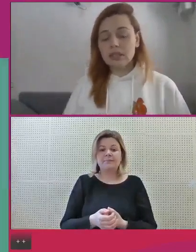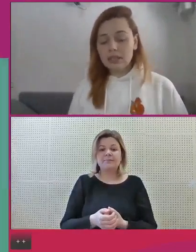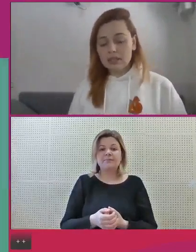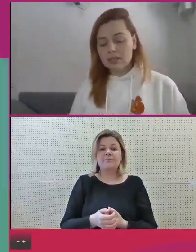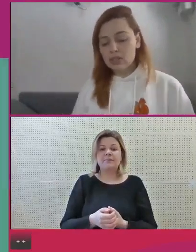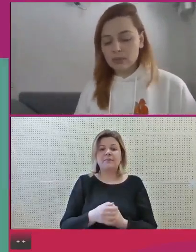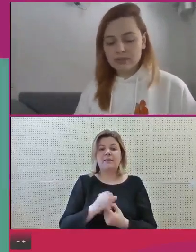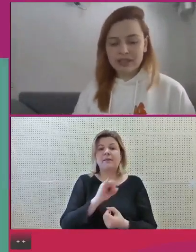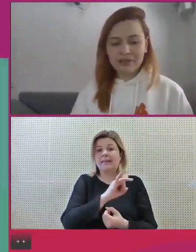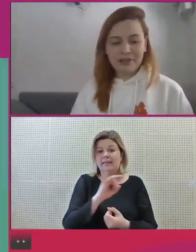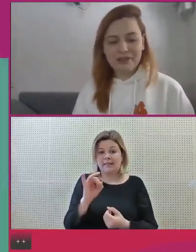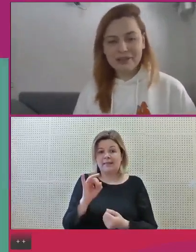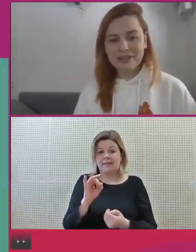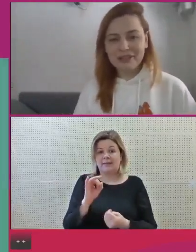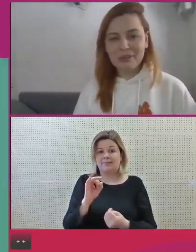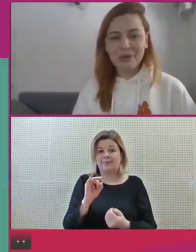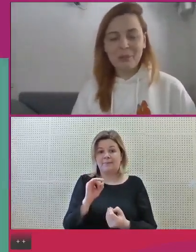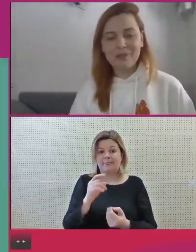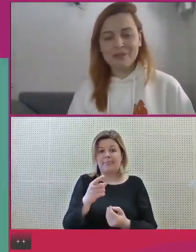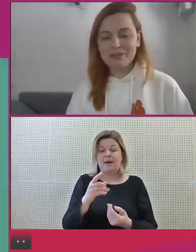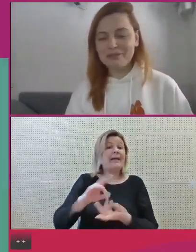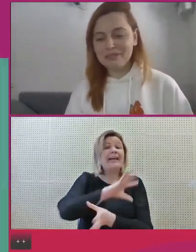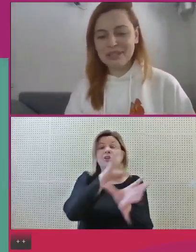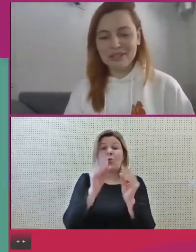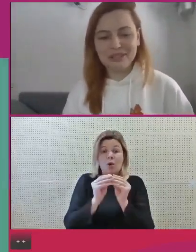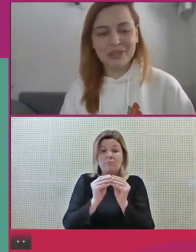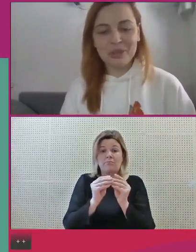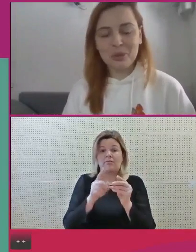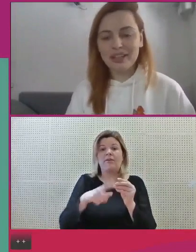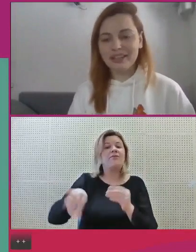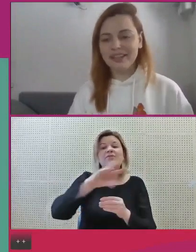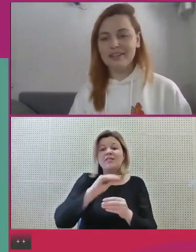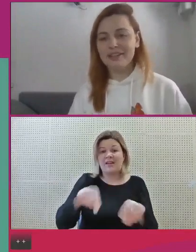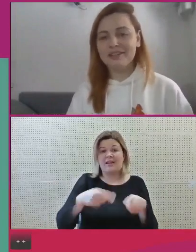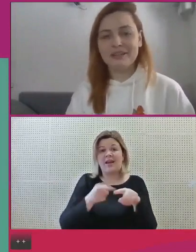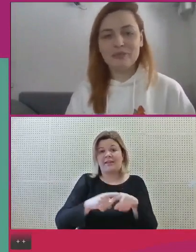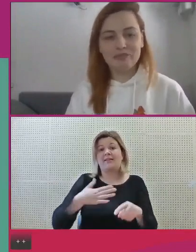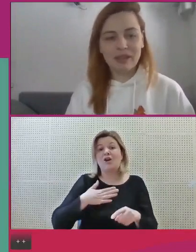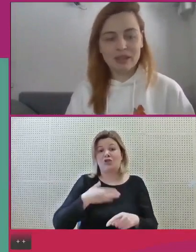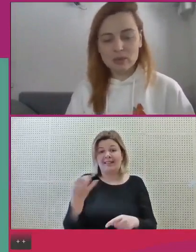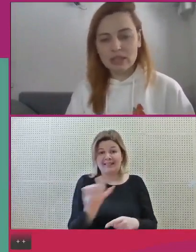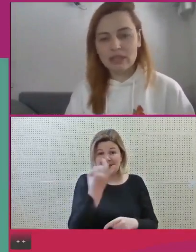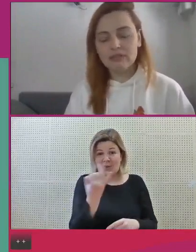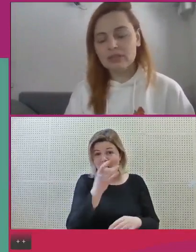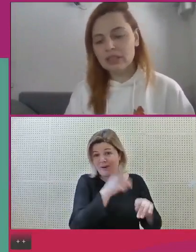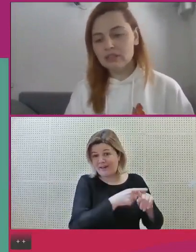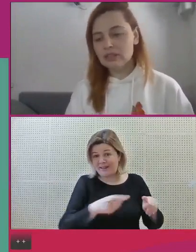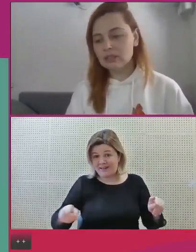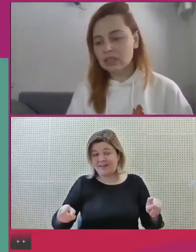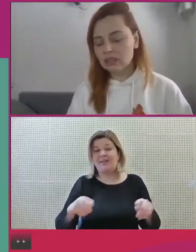значит, и, собственно, итогом всей истории и